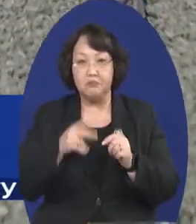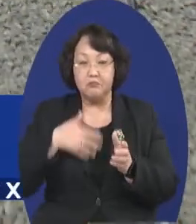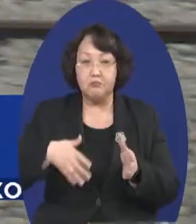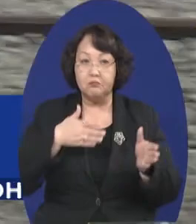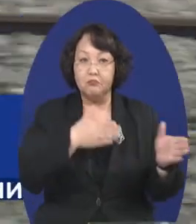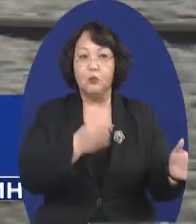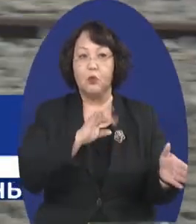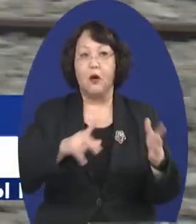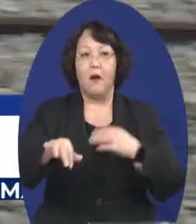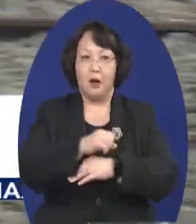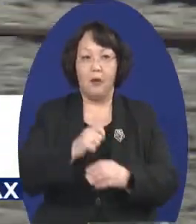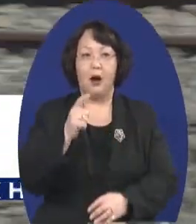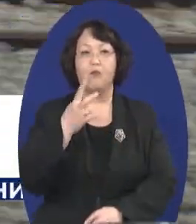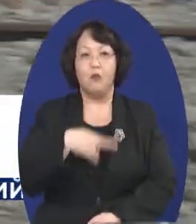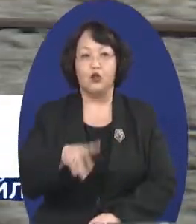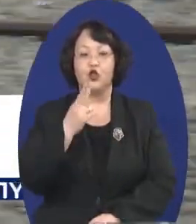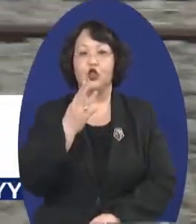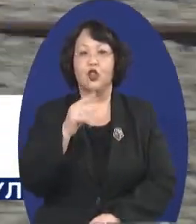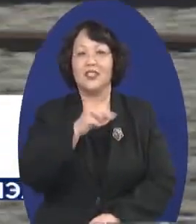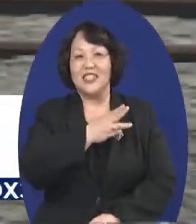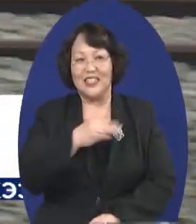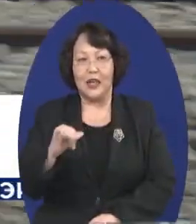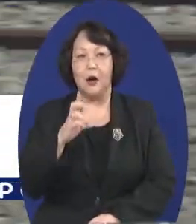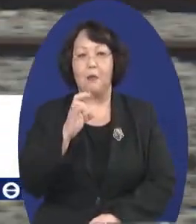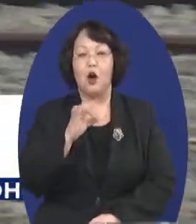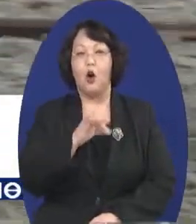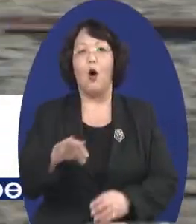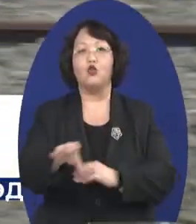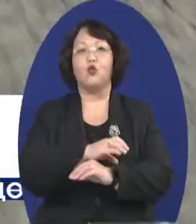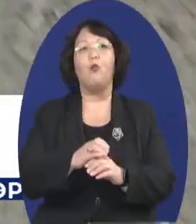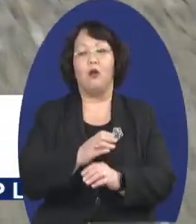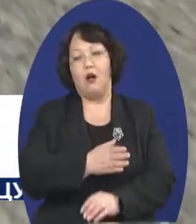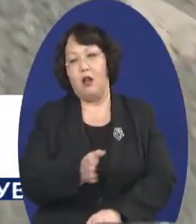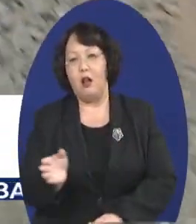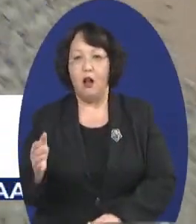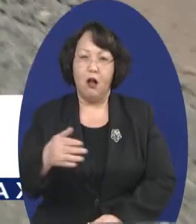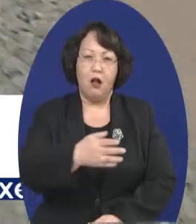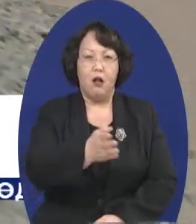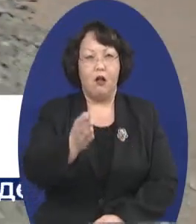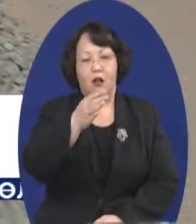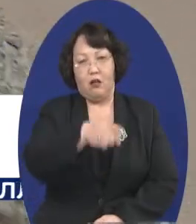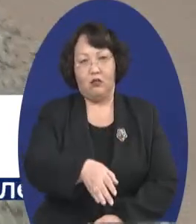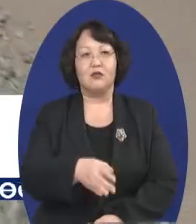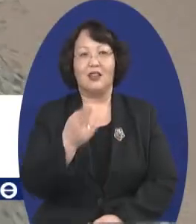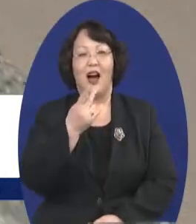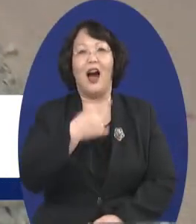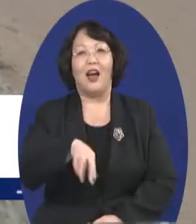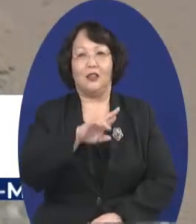аймгийн Ханбогд цогц цэцээ Баян Увас хүмүүс нутгаар дайрн өнгөрч гашуун сухат боомт цагаад суурьшлийн бүсэд хүрэх